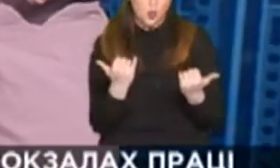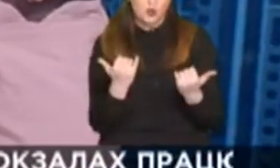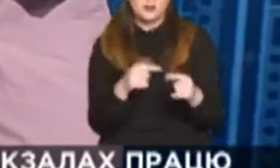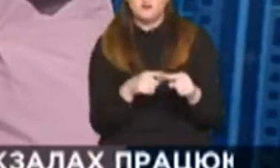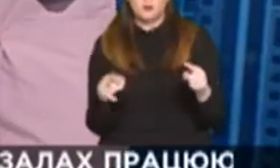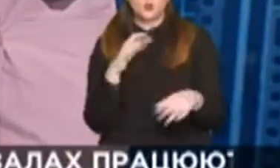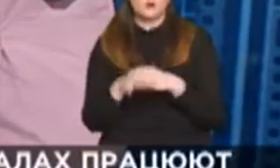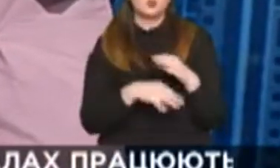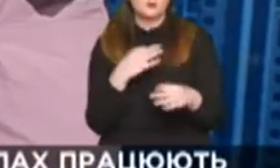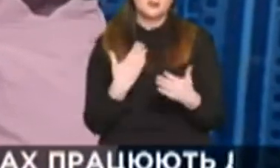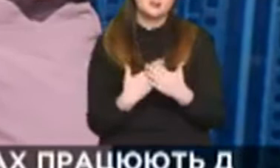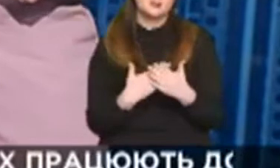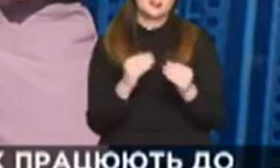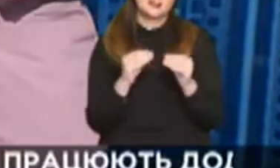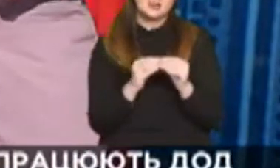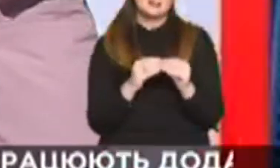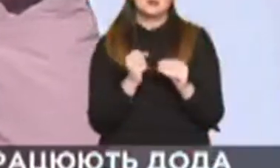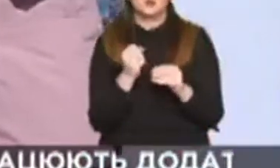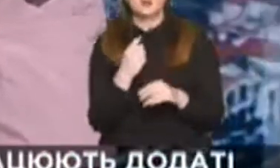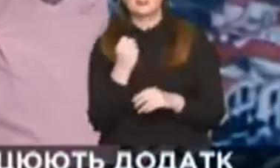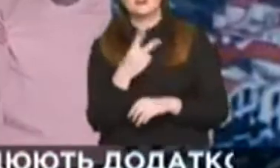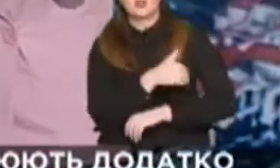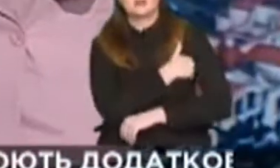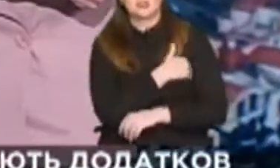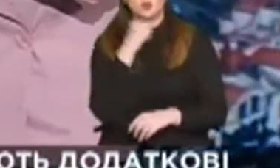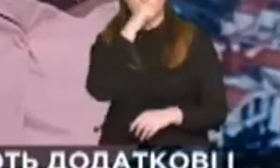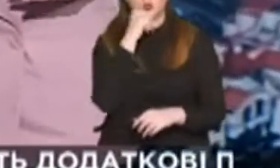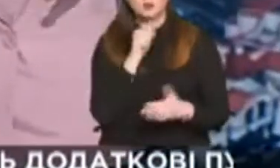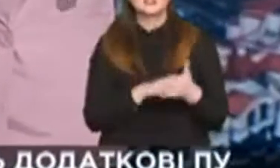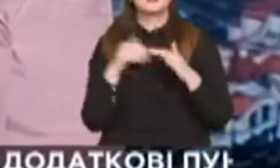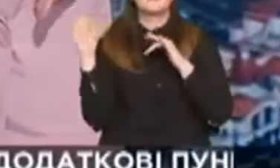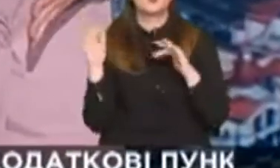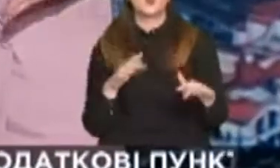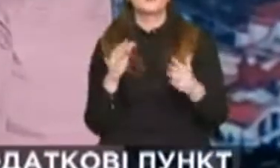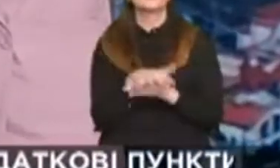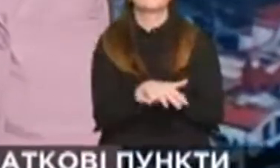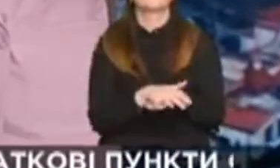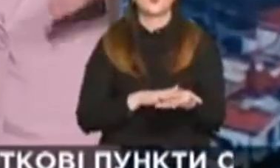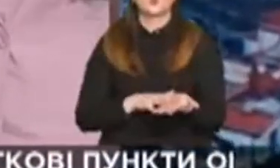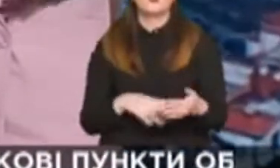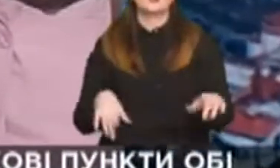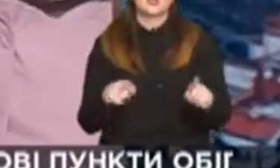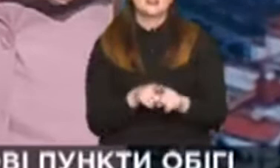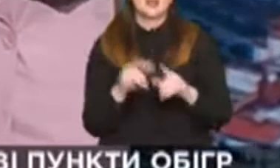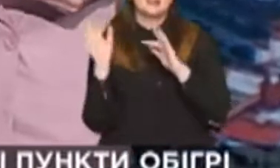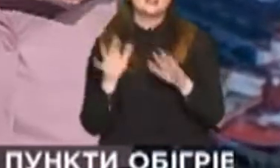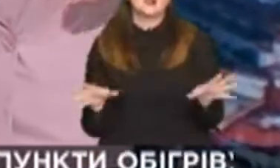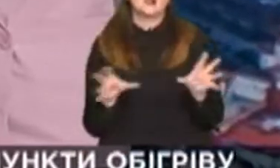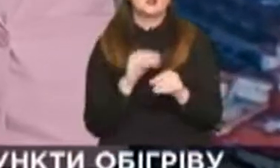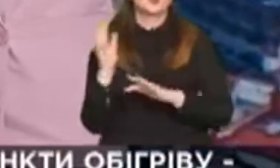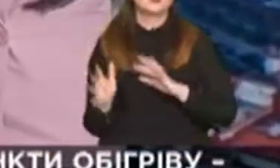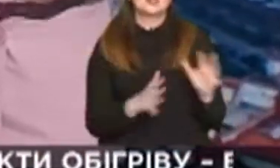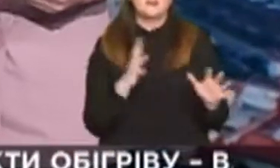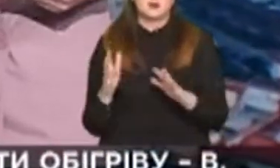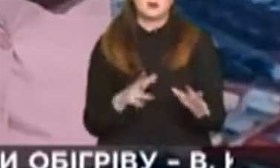сьогодні, впродовж доби 10-12-11 градусів морозу. І з приводу опадів, то продовжиться ось такий сніг разом із вітром.